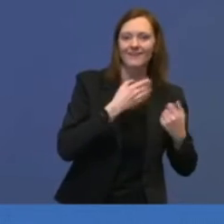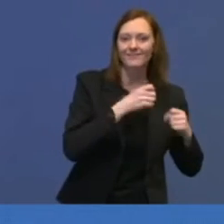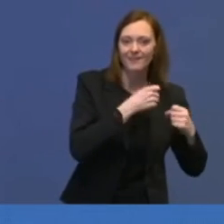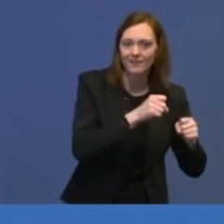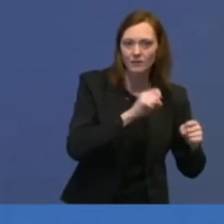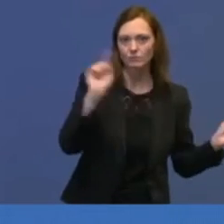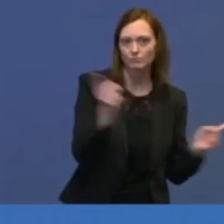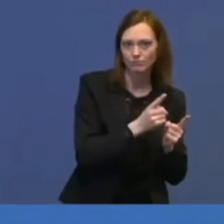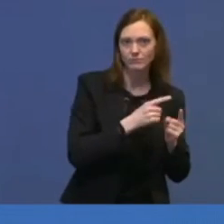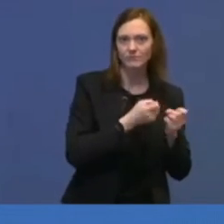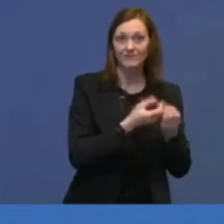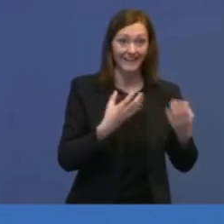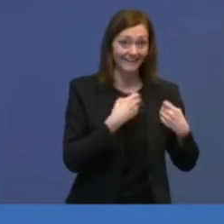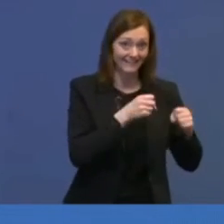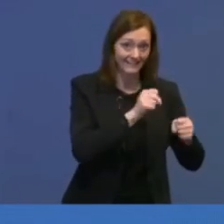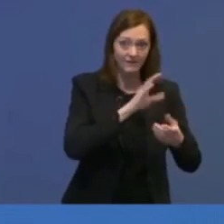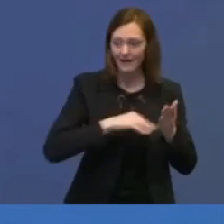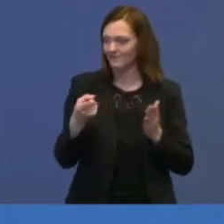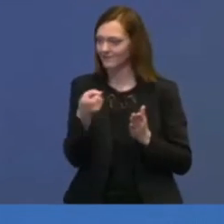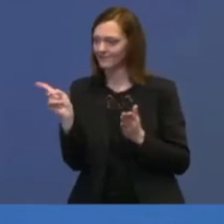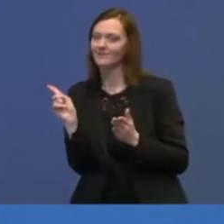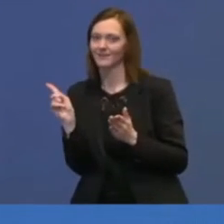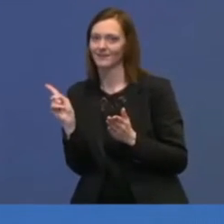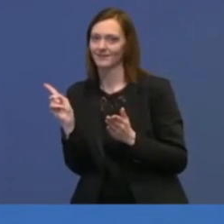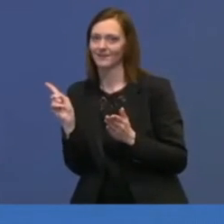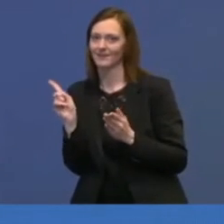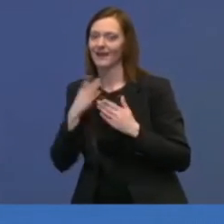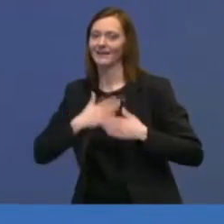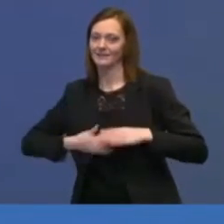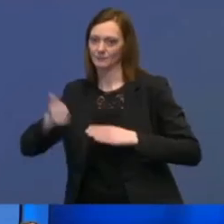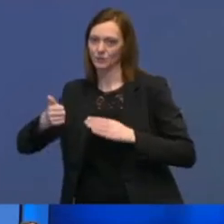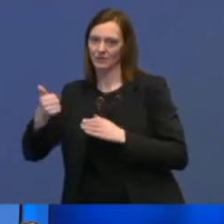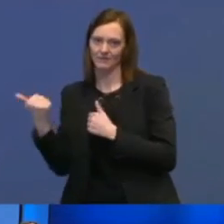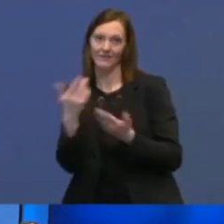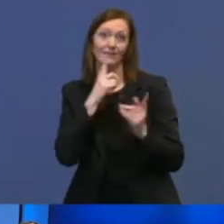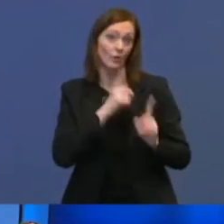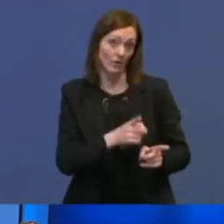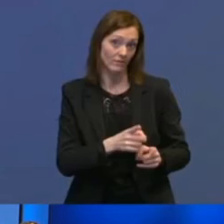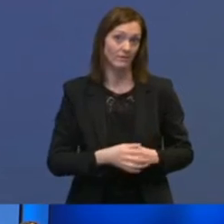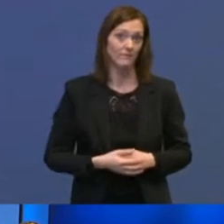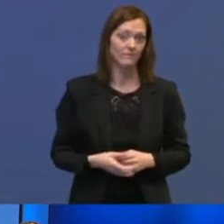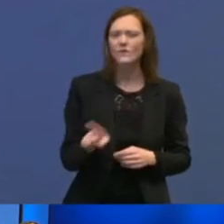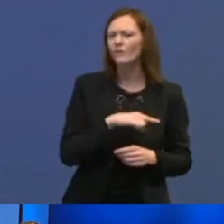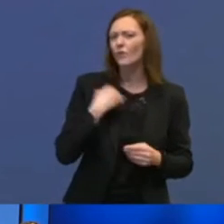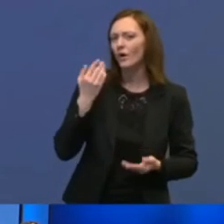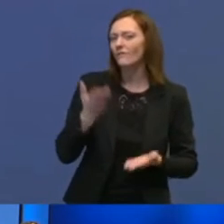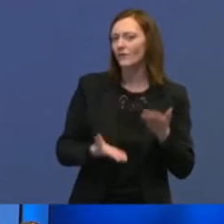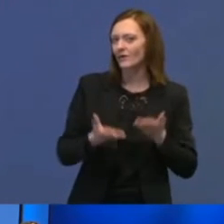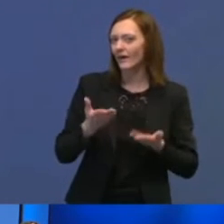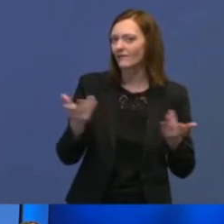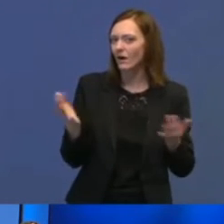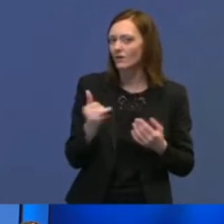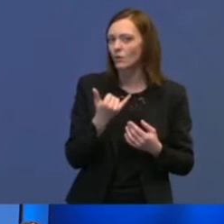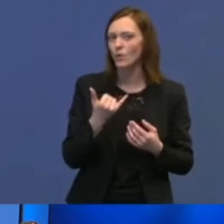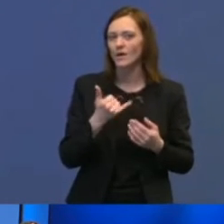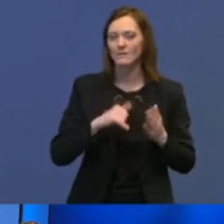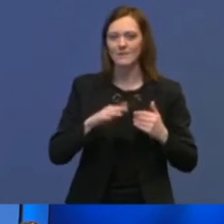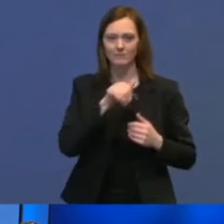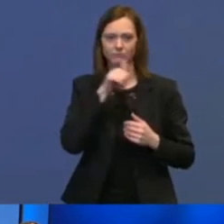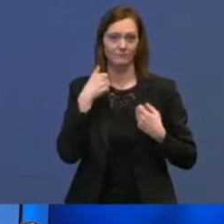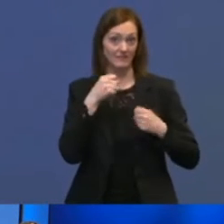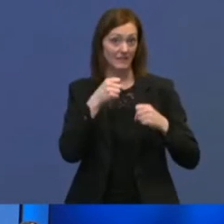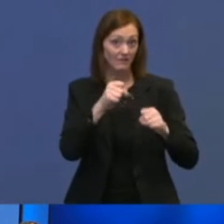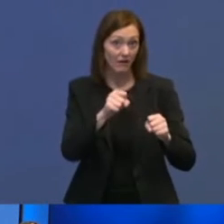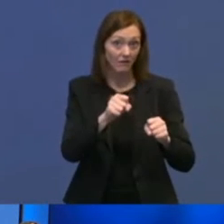ka badan inta aay haidaha haafimaadku soo jaydiyen. Waxa nuku garanay in xairaada haa adag